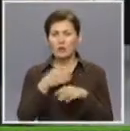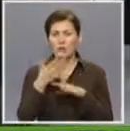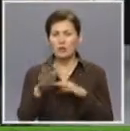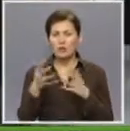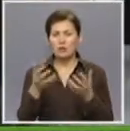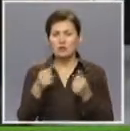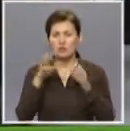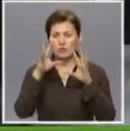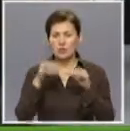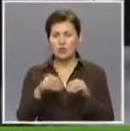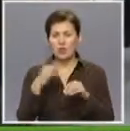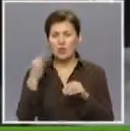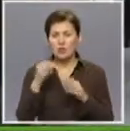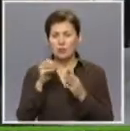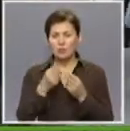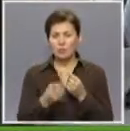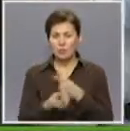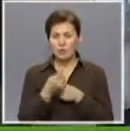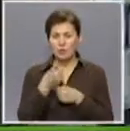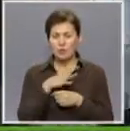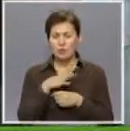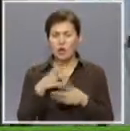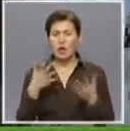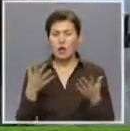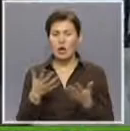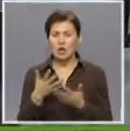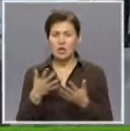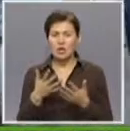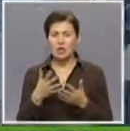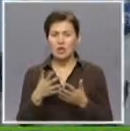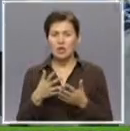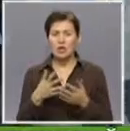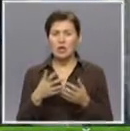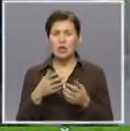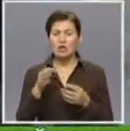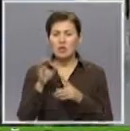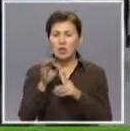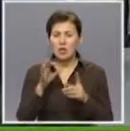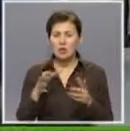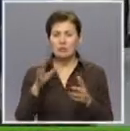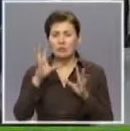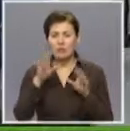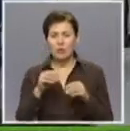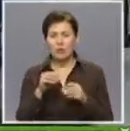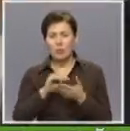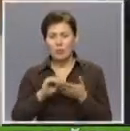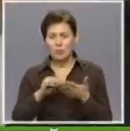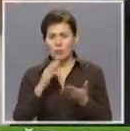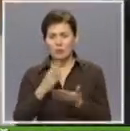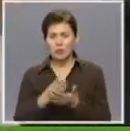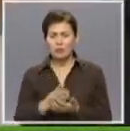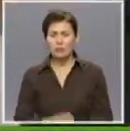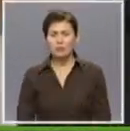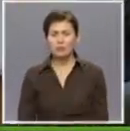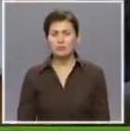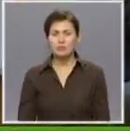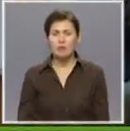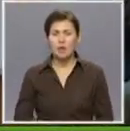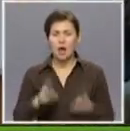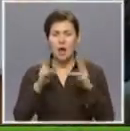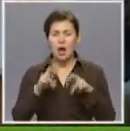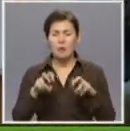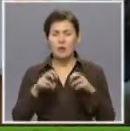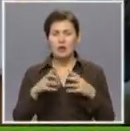алды, соның барлық тарихы шығатын болады. Қандай жолмен алды, қандай мақсат қалды, бәрі осында көрінеді. Сарапшылардың есебінше